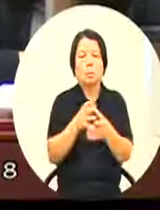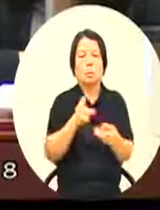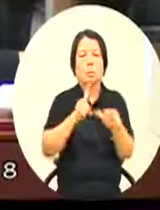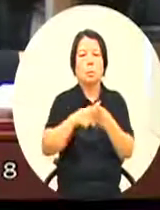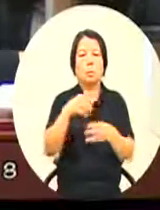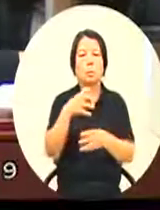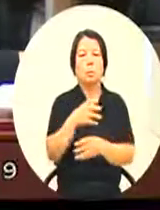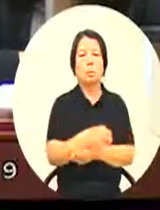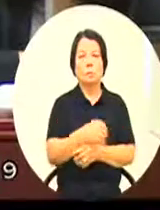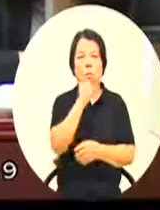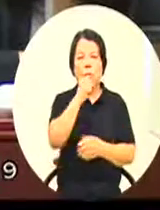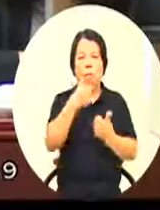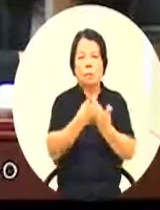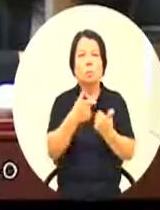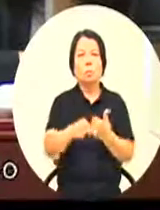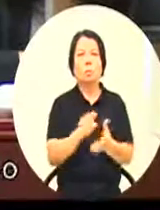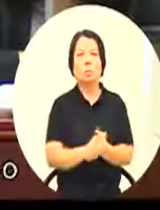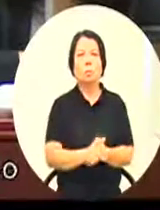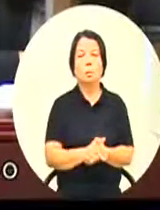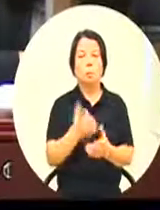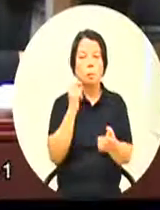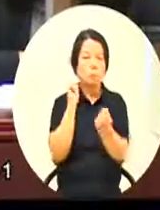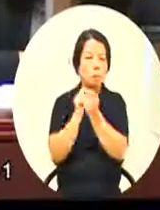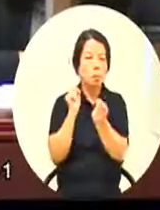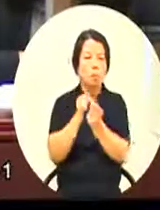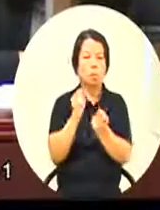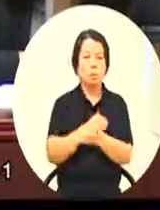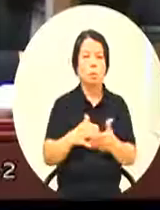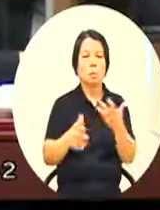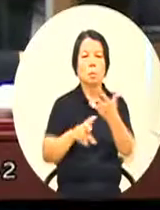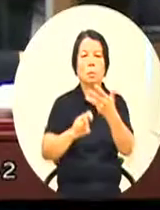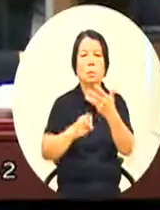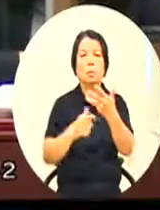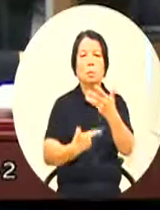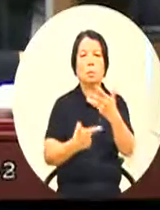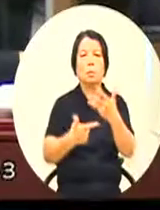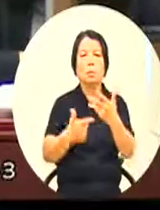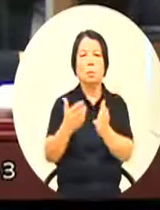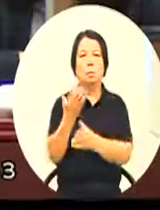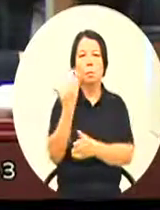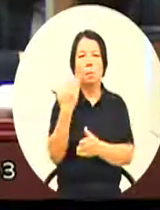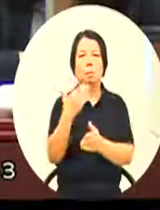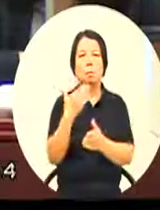所以还有最近的是8月26号，当时的